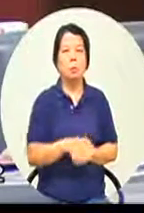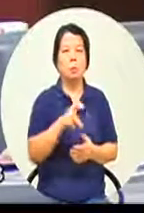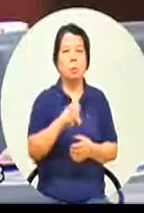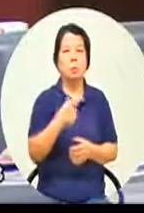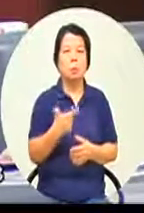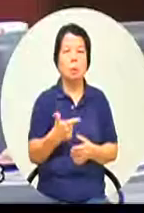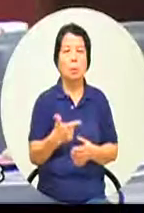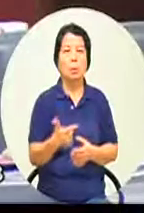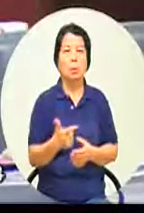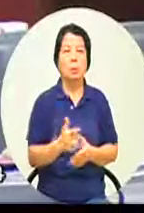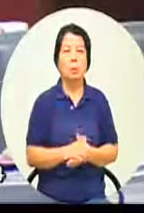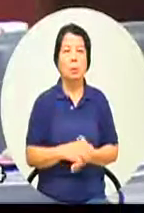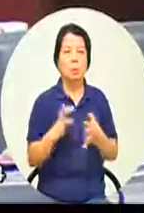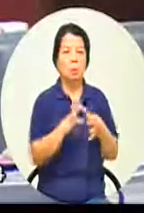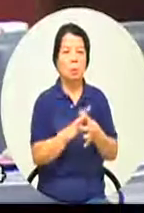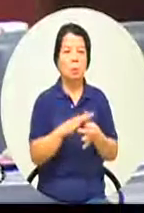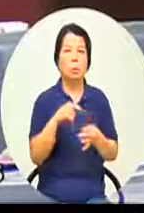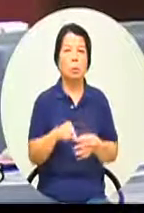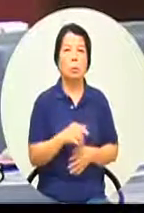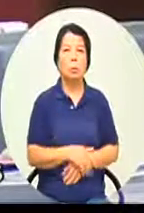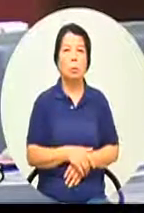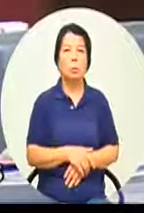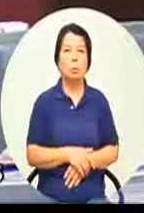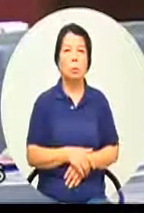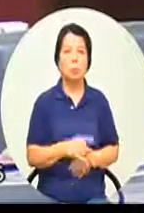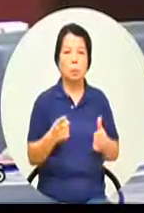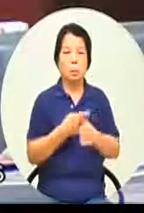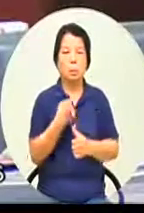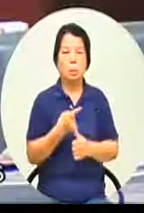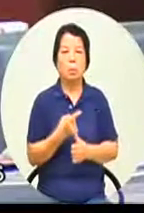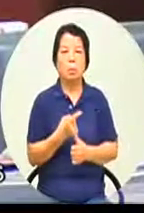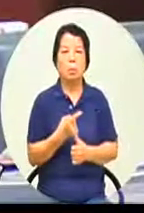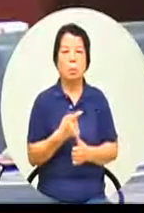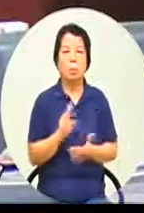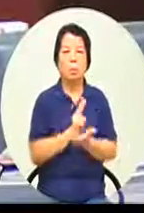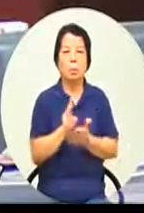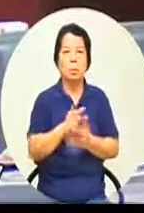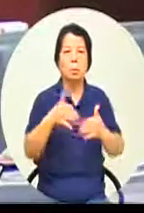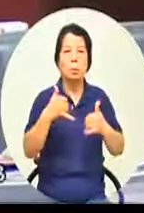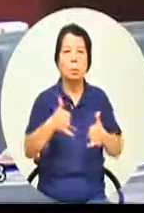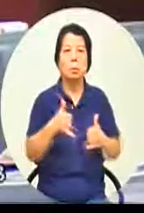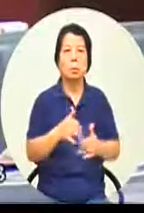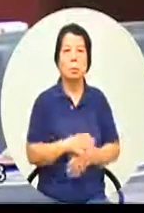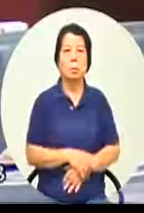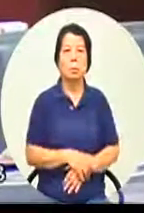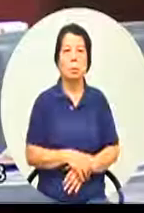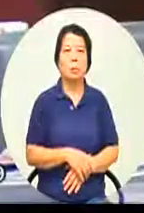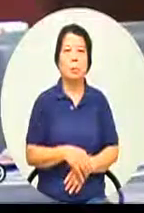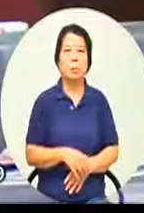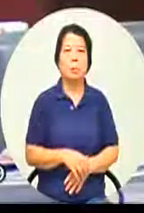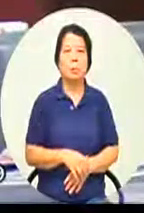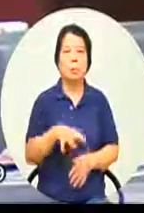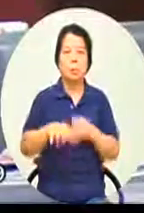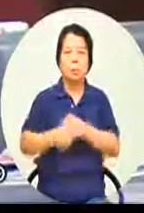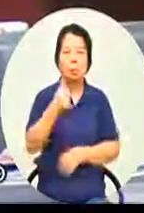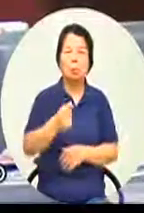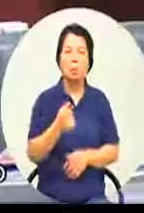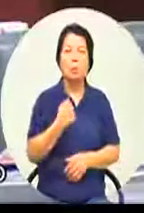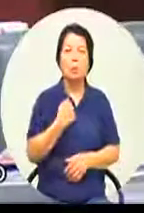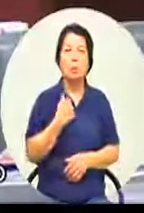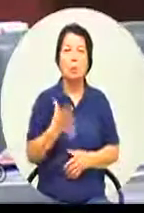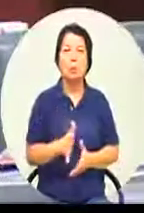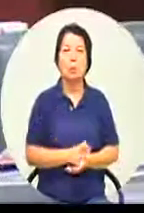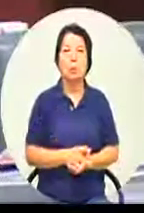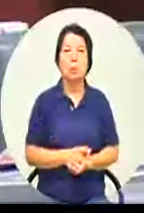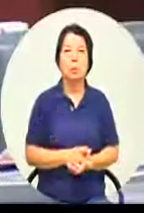站，刚好接这一站先胜路口这一站。安尼，局长听我的意思，就是讲三